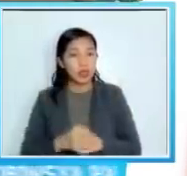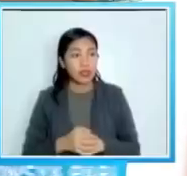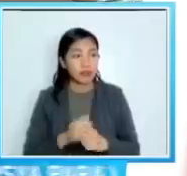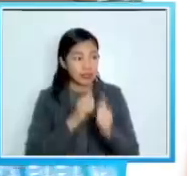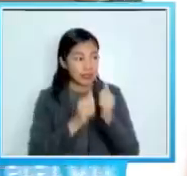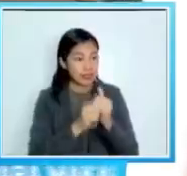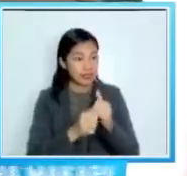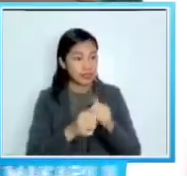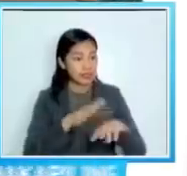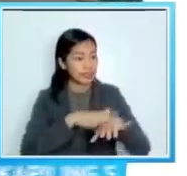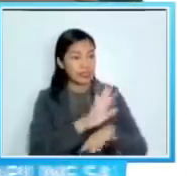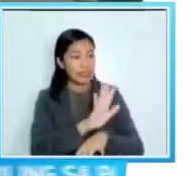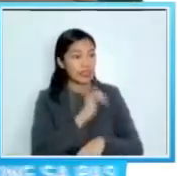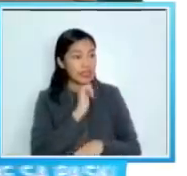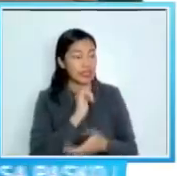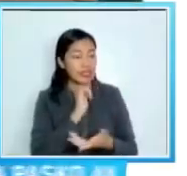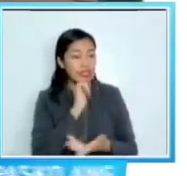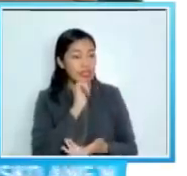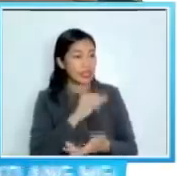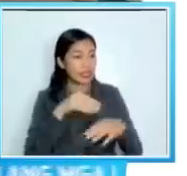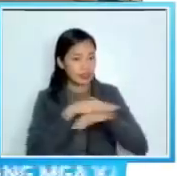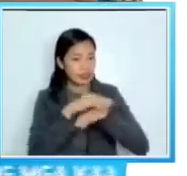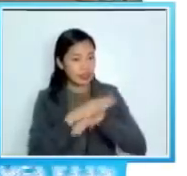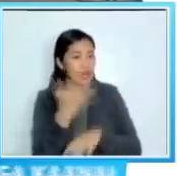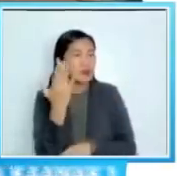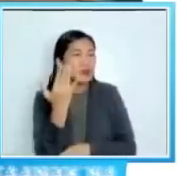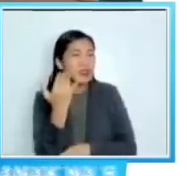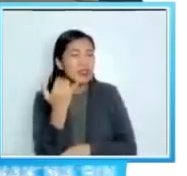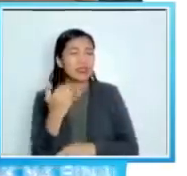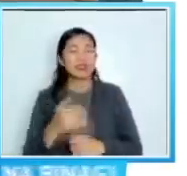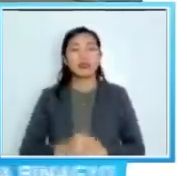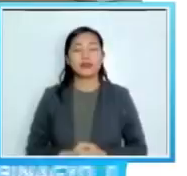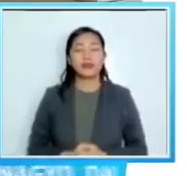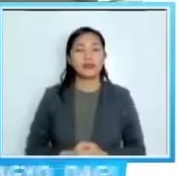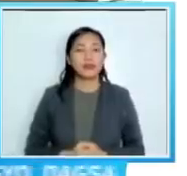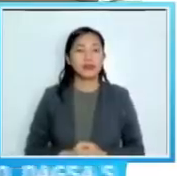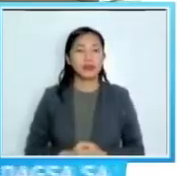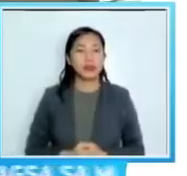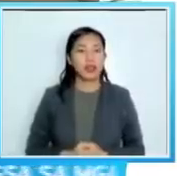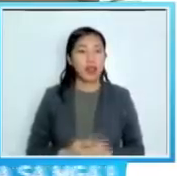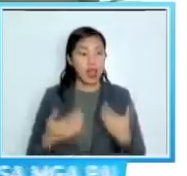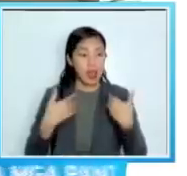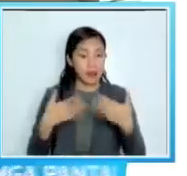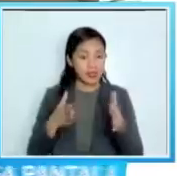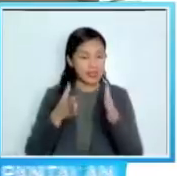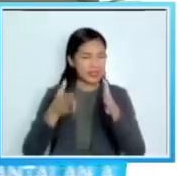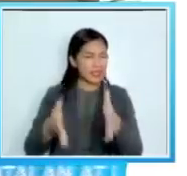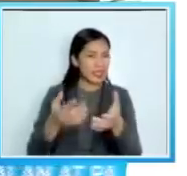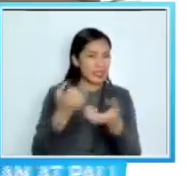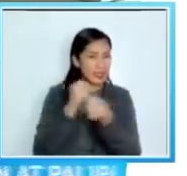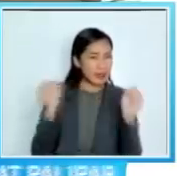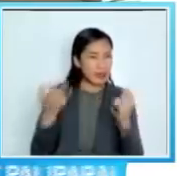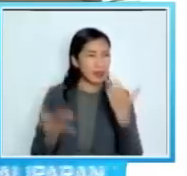mga nakausap din natin sa gobyerno, dahil unang-una, meron ba silang madadaanan, baka daw lalo pang maipit, baka